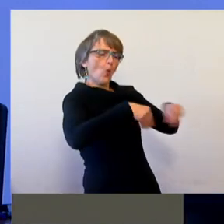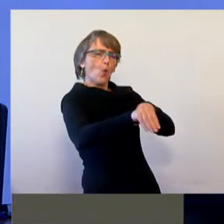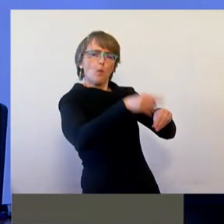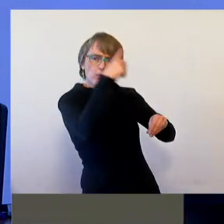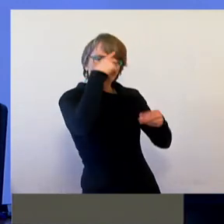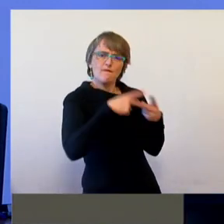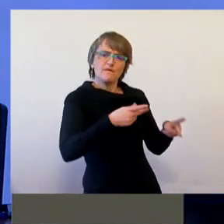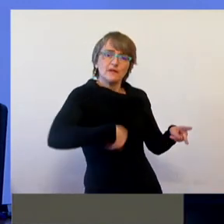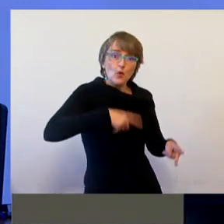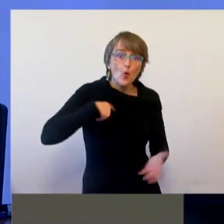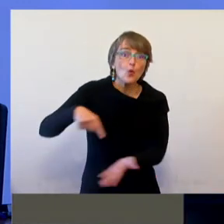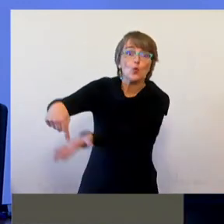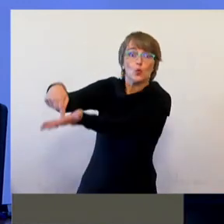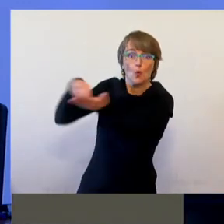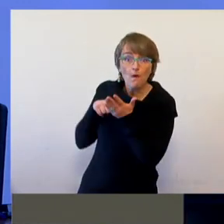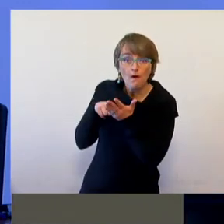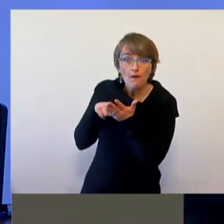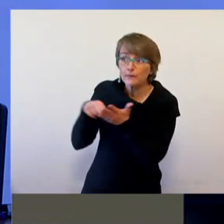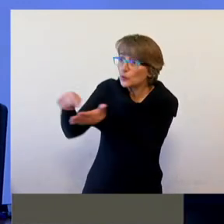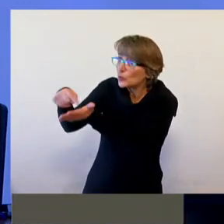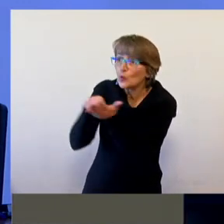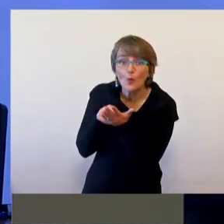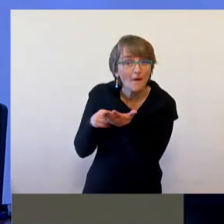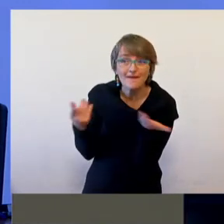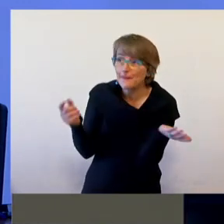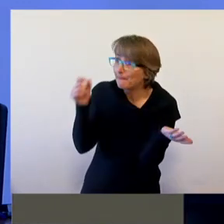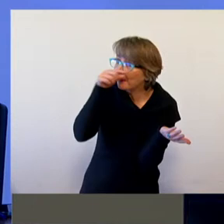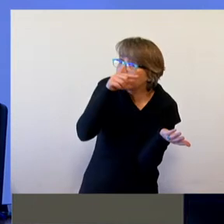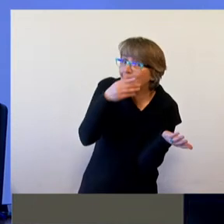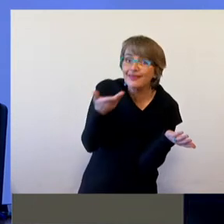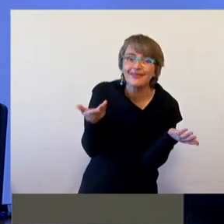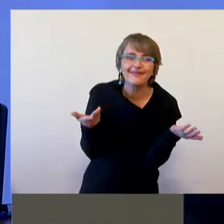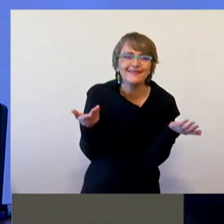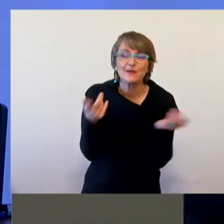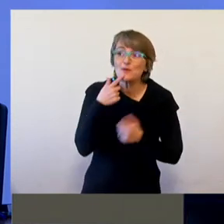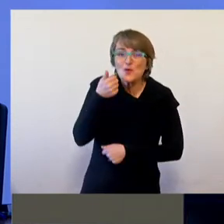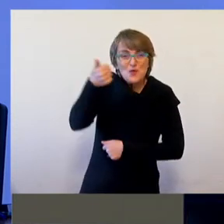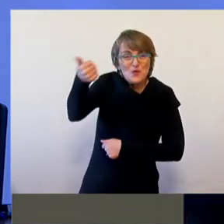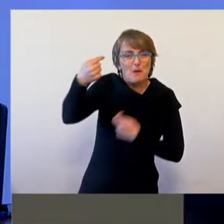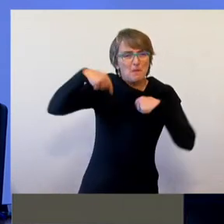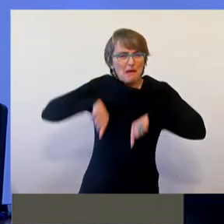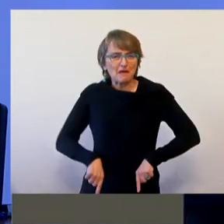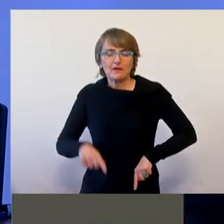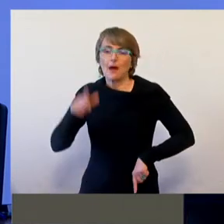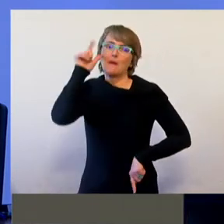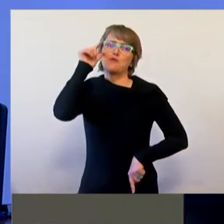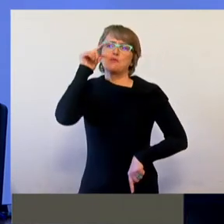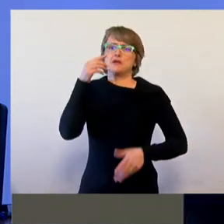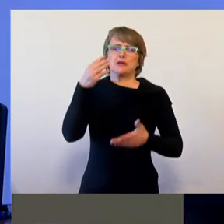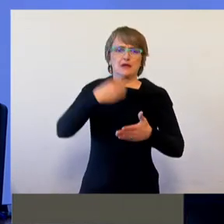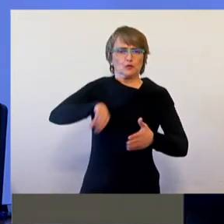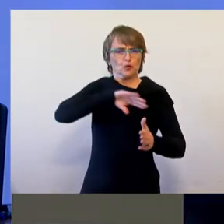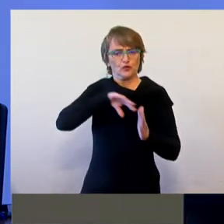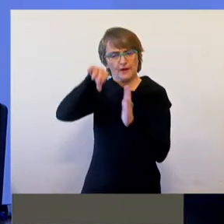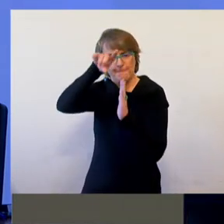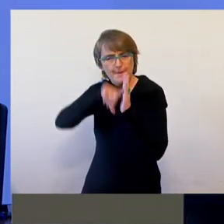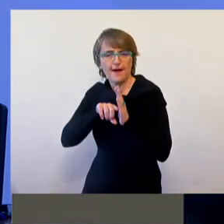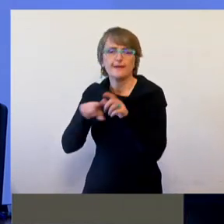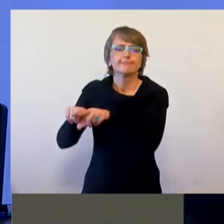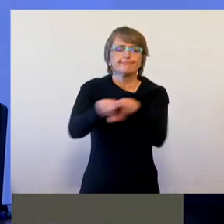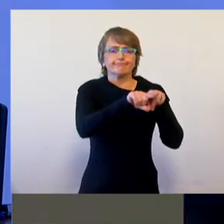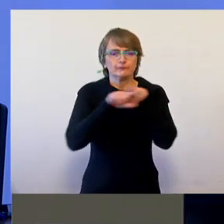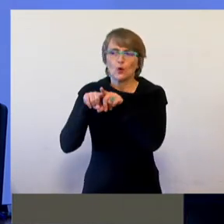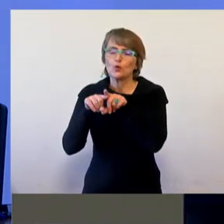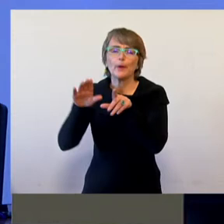sont un dû. Et ce dû, nous ne l'avons plus, y compris quand l'État renonce à ses pouvoirs régaliens, nous obligeant, nous, à investir, par